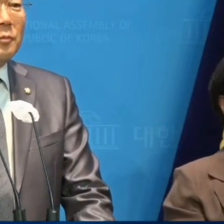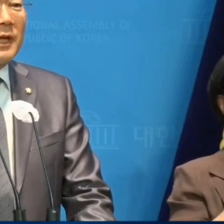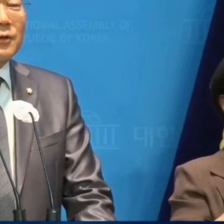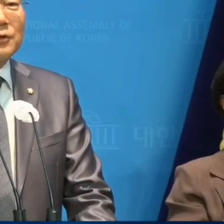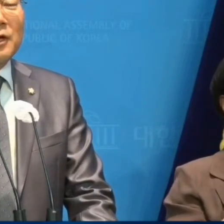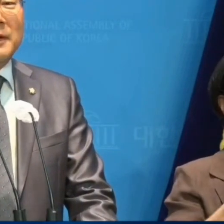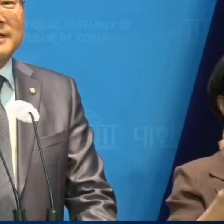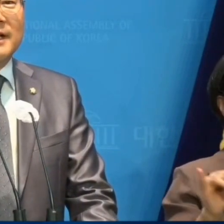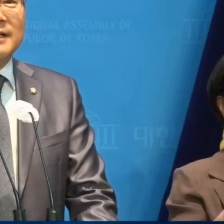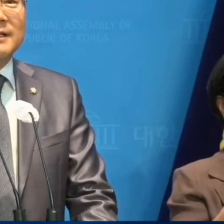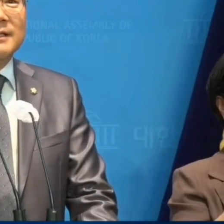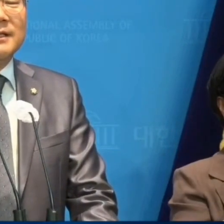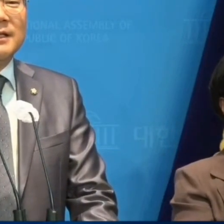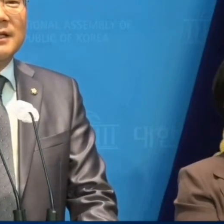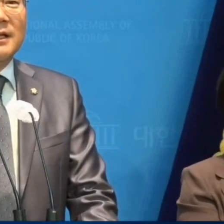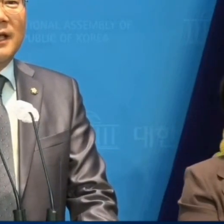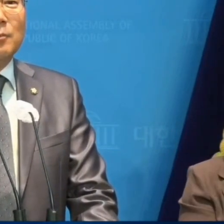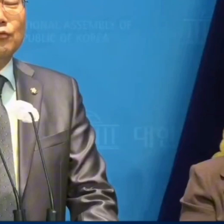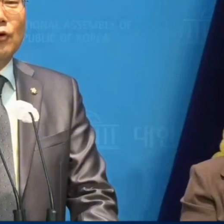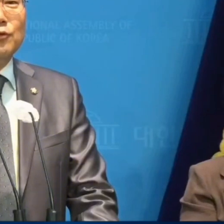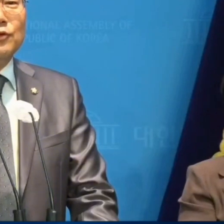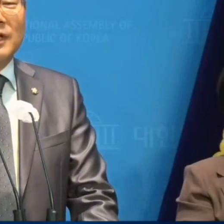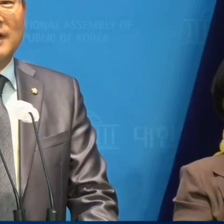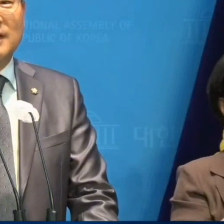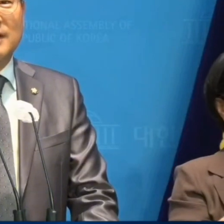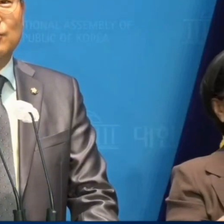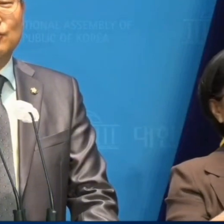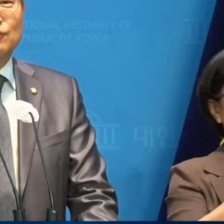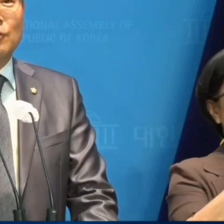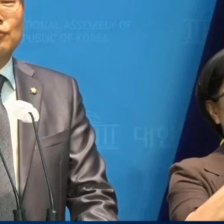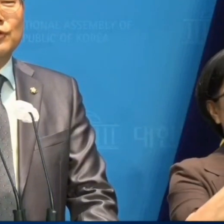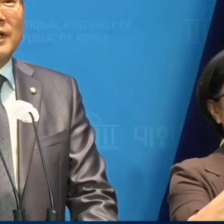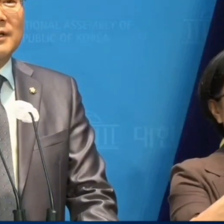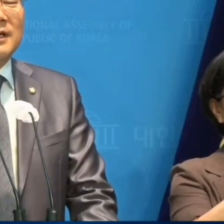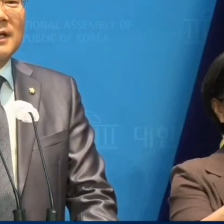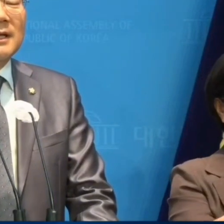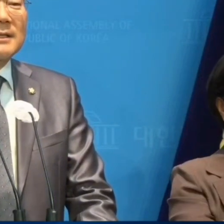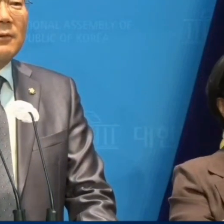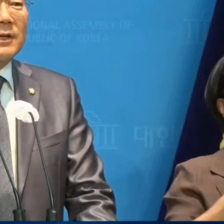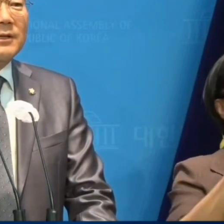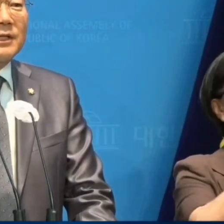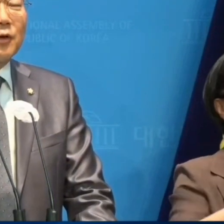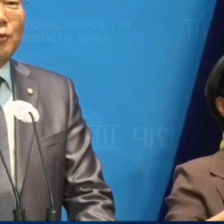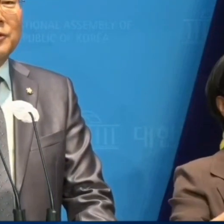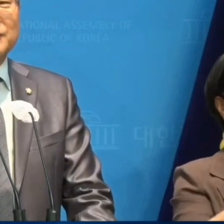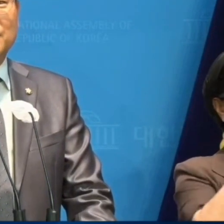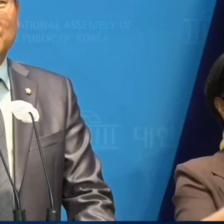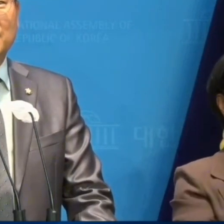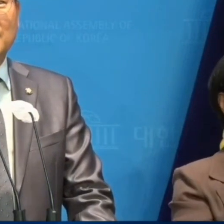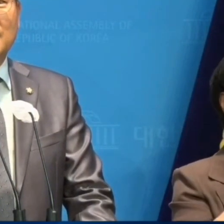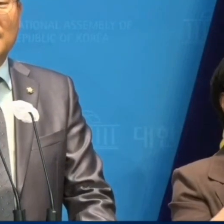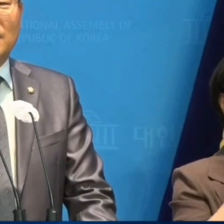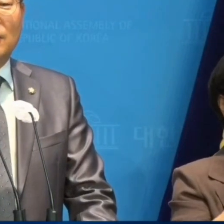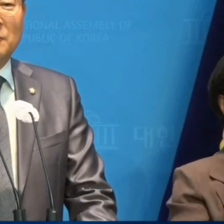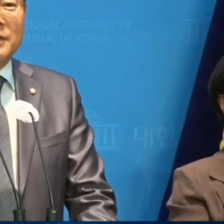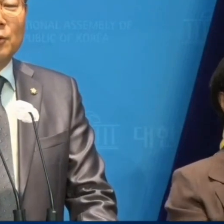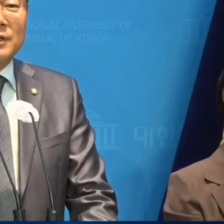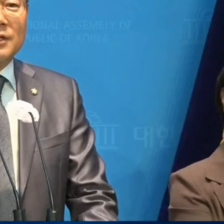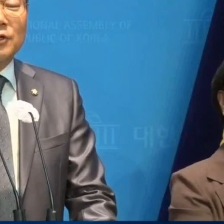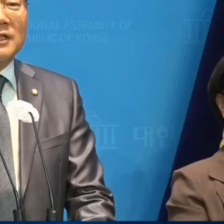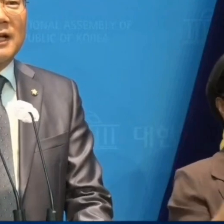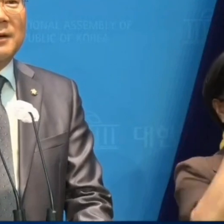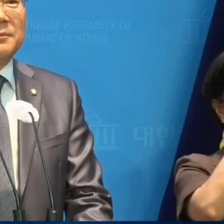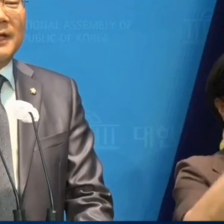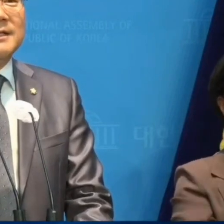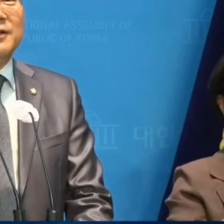그리고 국민의 정서에 맞지 않는 무검유죄 또 유검무죄의 상황들을 지켜보면서 검찰